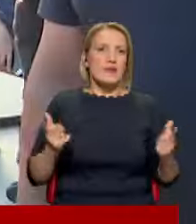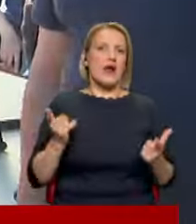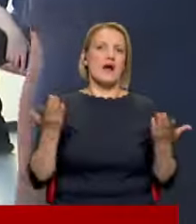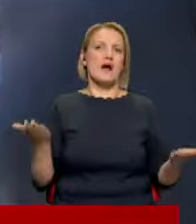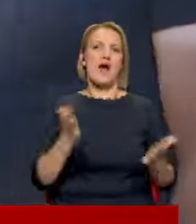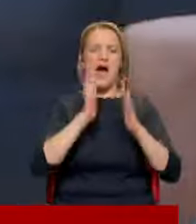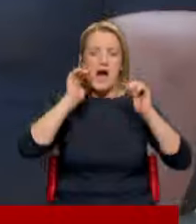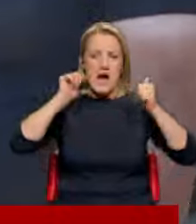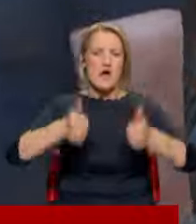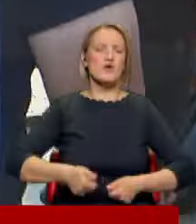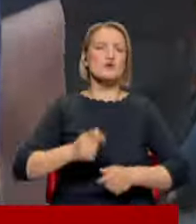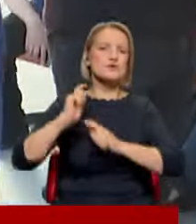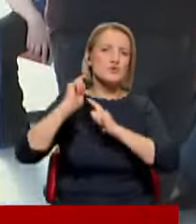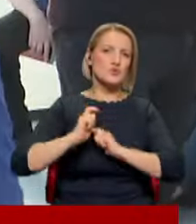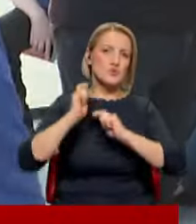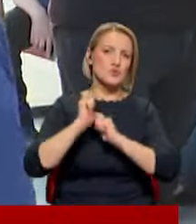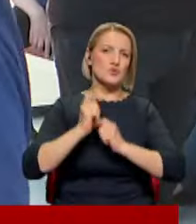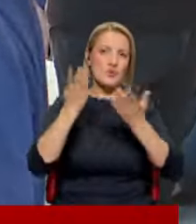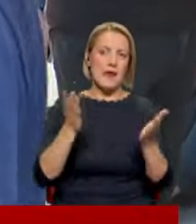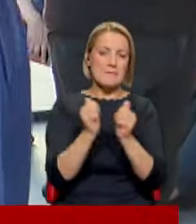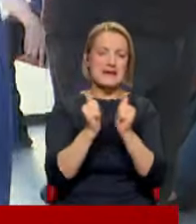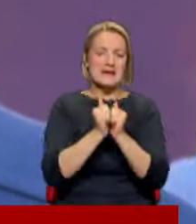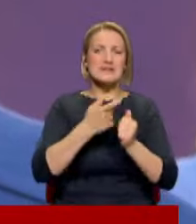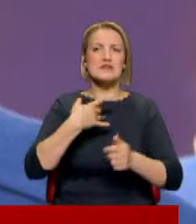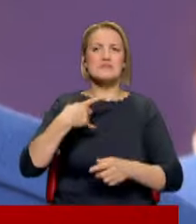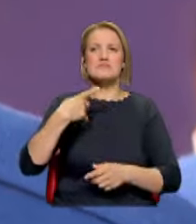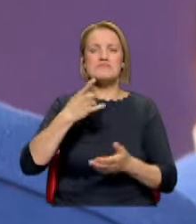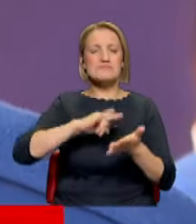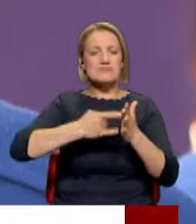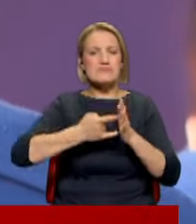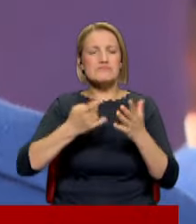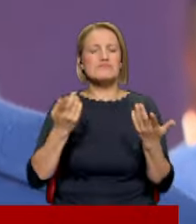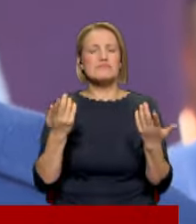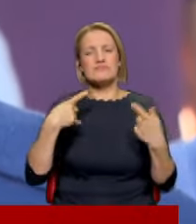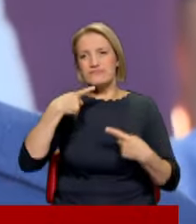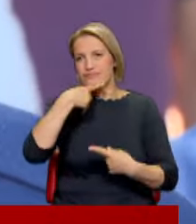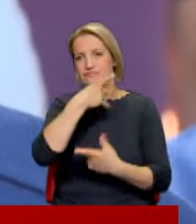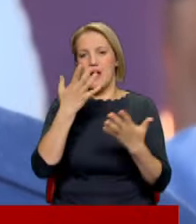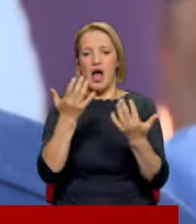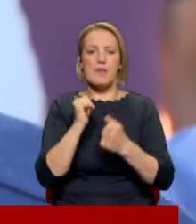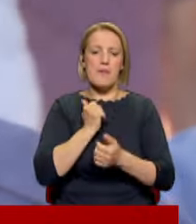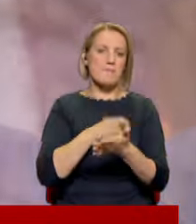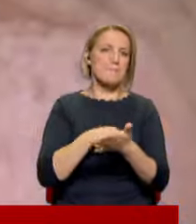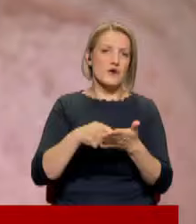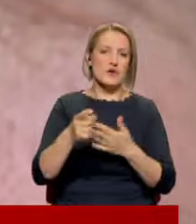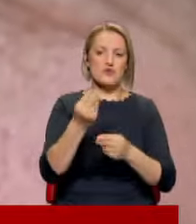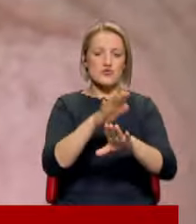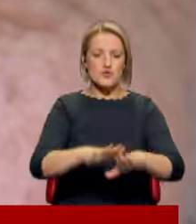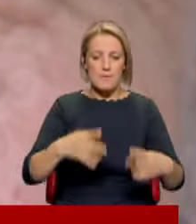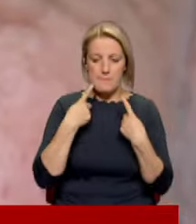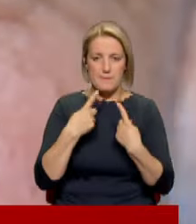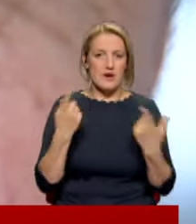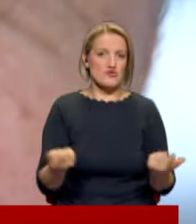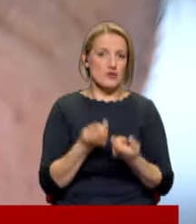Her gün taşıdığı kilolarca yükle birlikte bir de geçim sıkıntısını sırtlıyor Hikmet Tutuk. Aldığı asgari ücretle çocuklarına